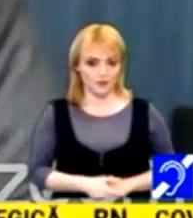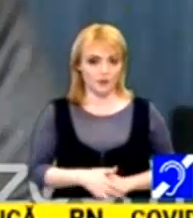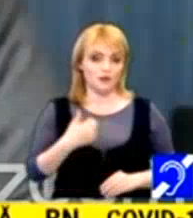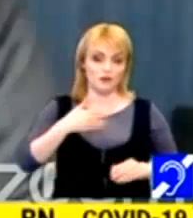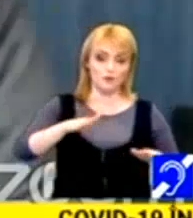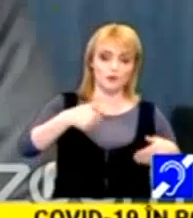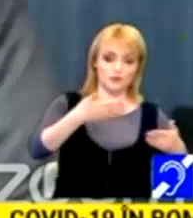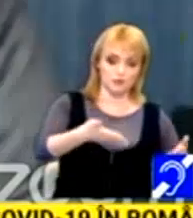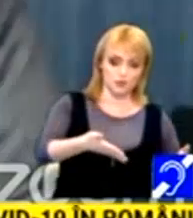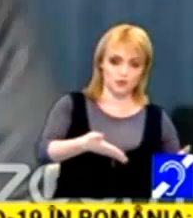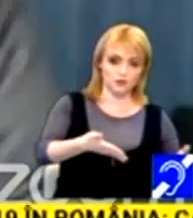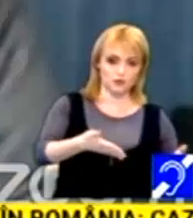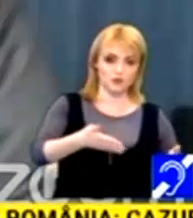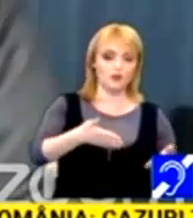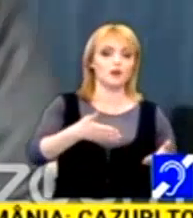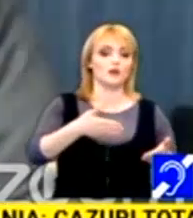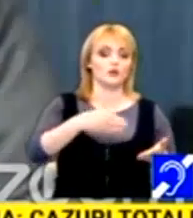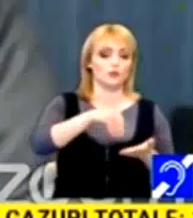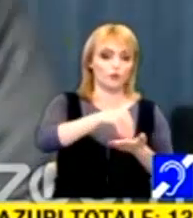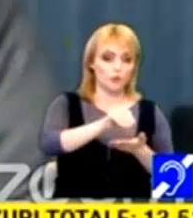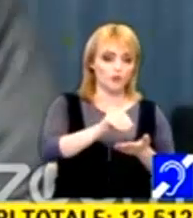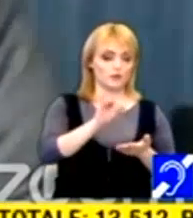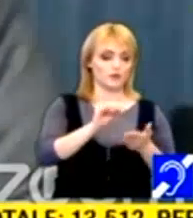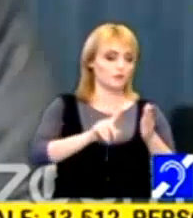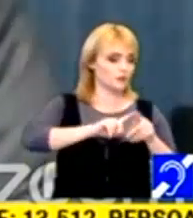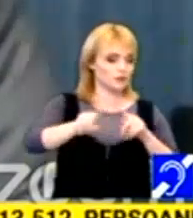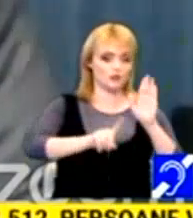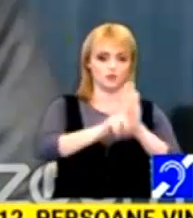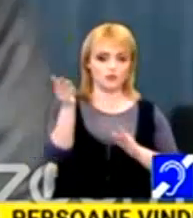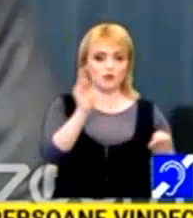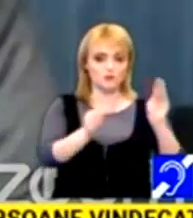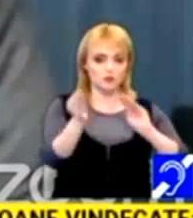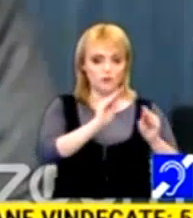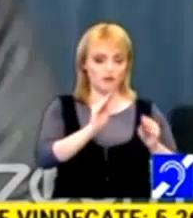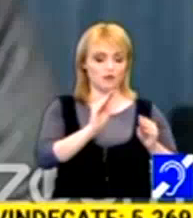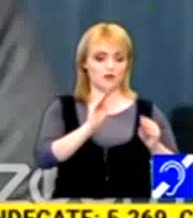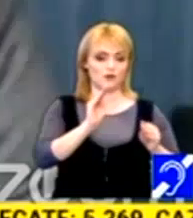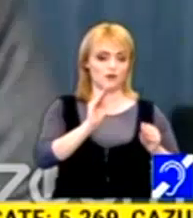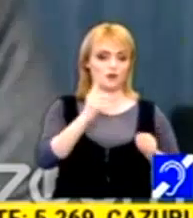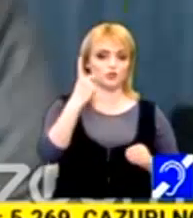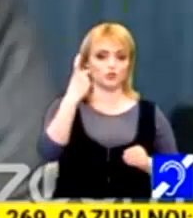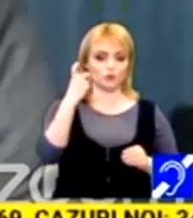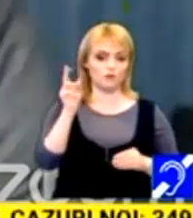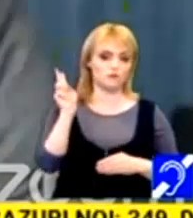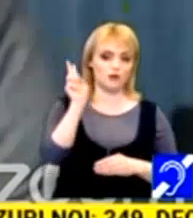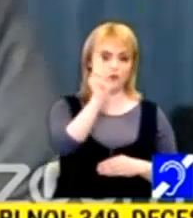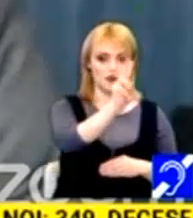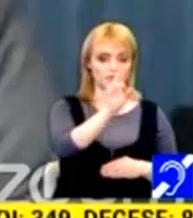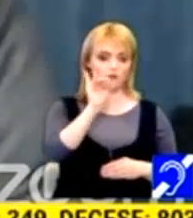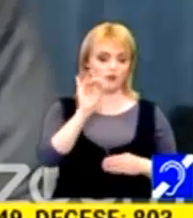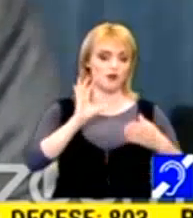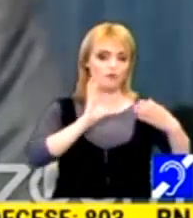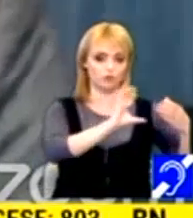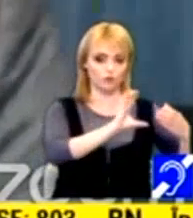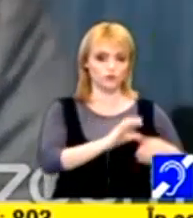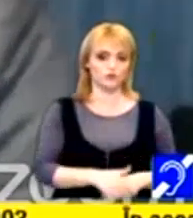venit cu propunerea de achiziționare, asamblare, la prima etapă 100 de autobuse, după care urma